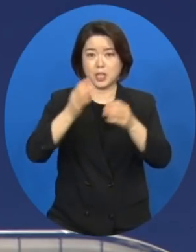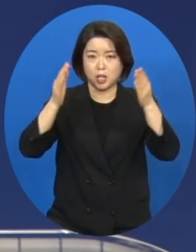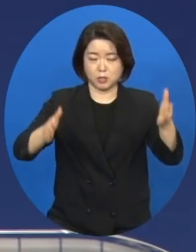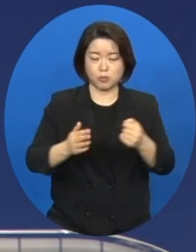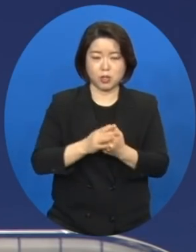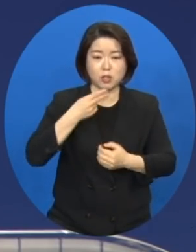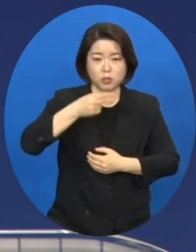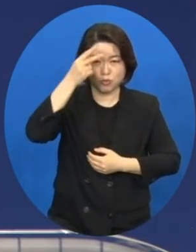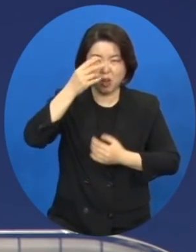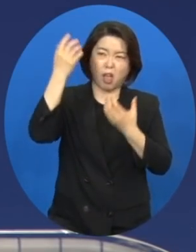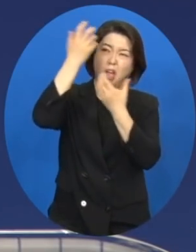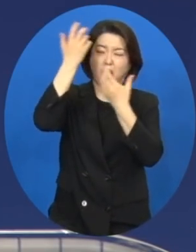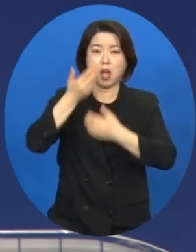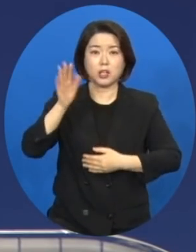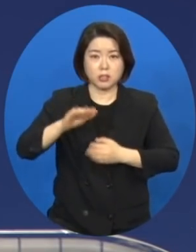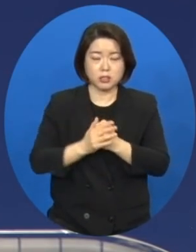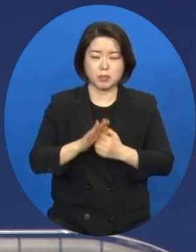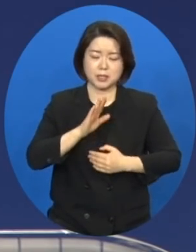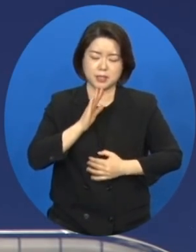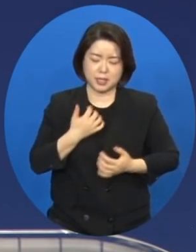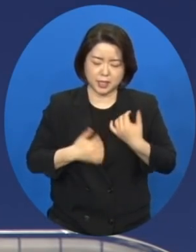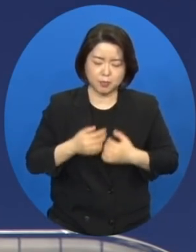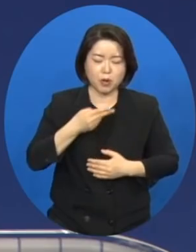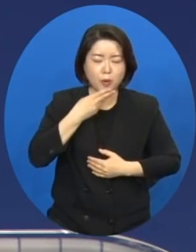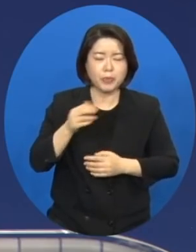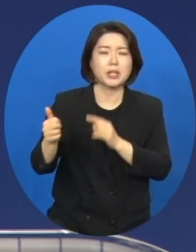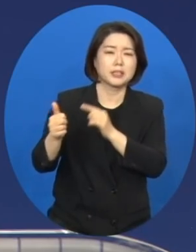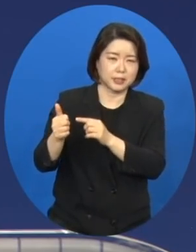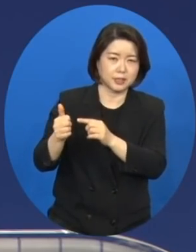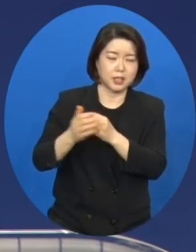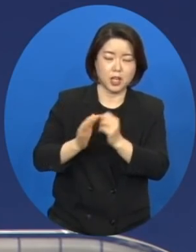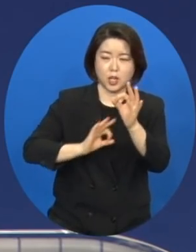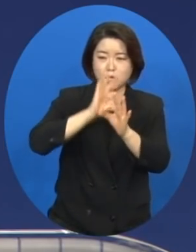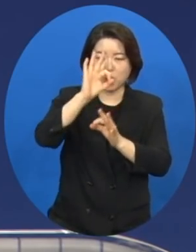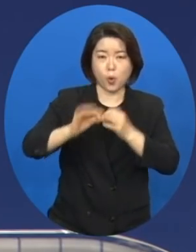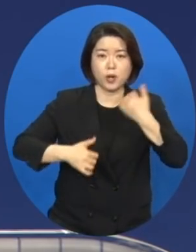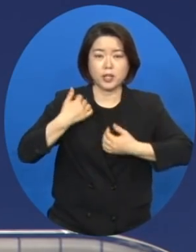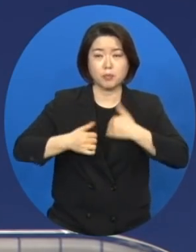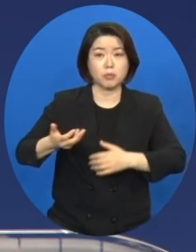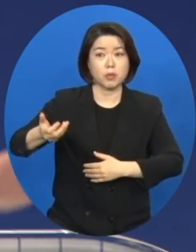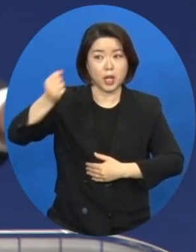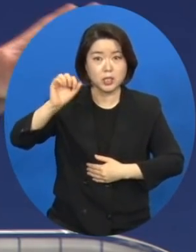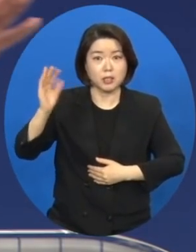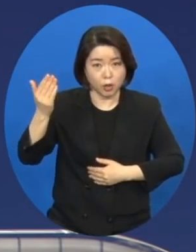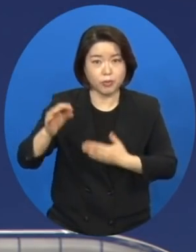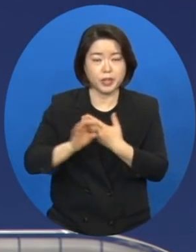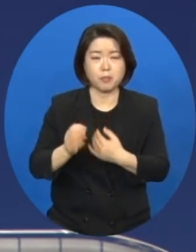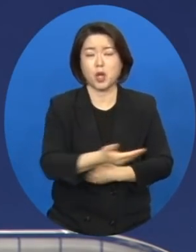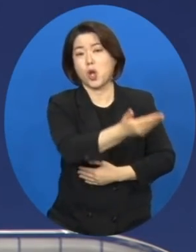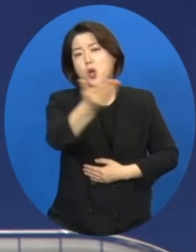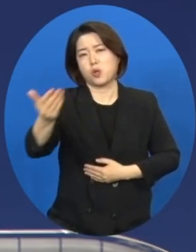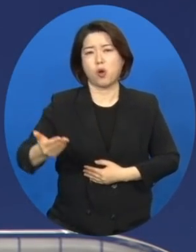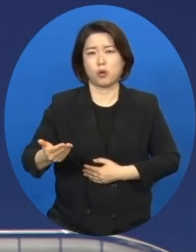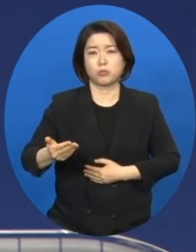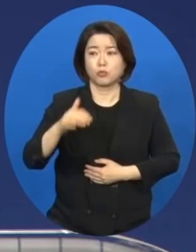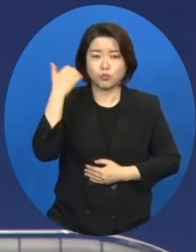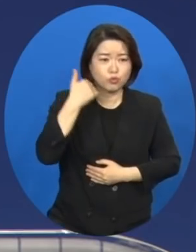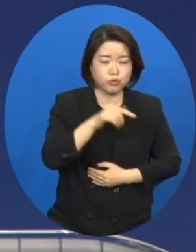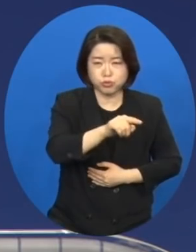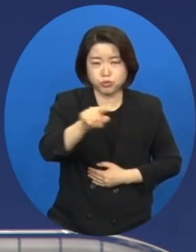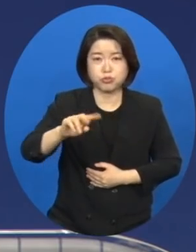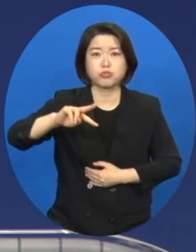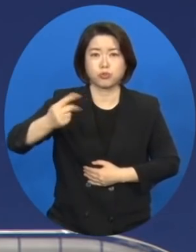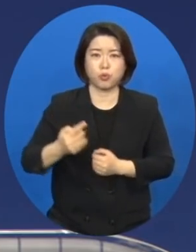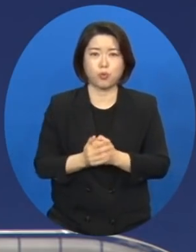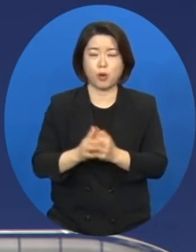취해 있었지만 참된 기쁨이 없었던 그 집사님이 영원한 기쁨을 누리게 되었다라면 여러분 여기 계신 그 어떤 누구라